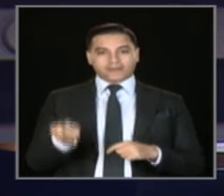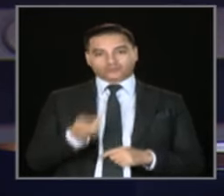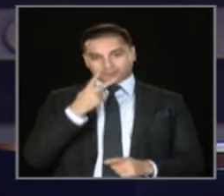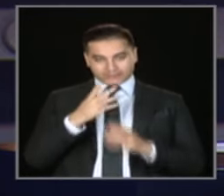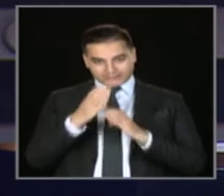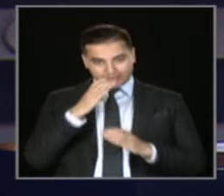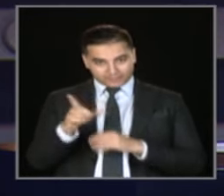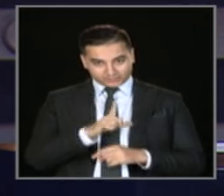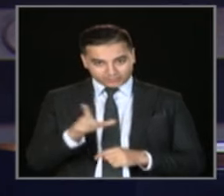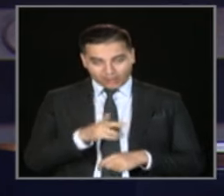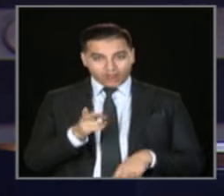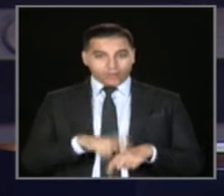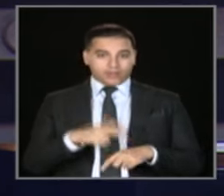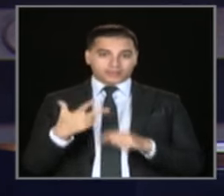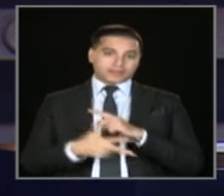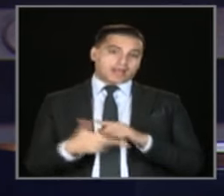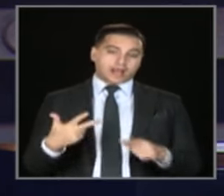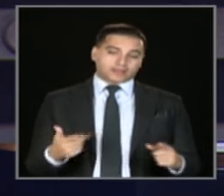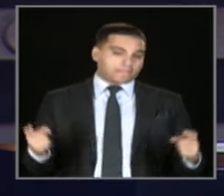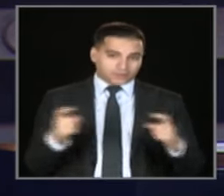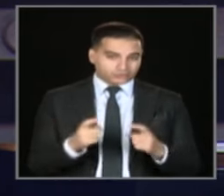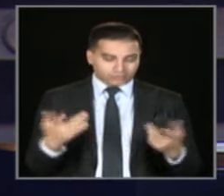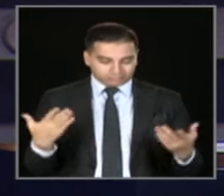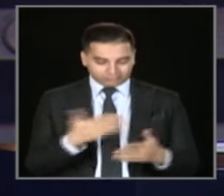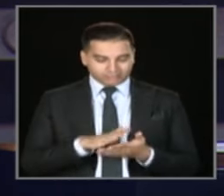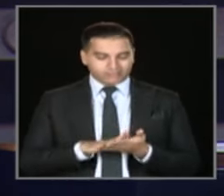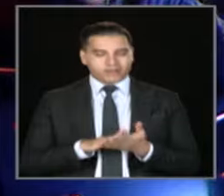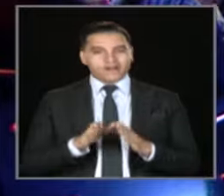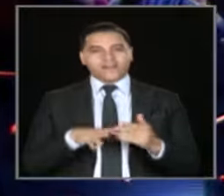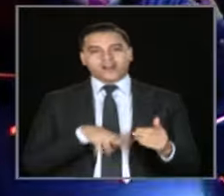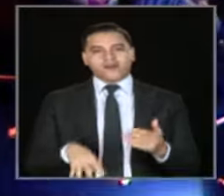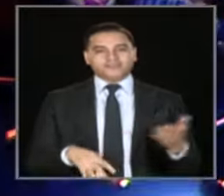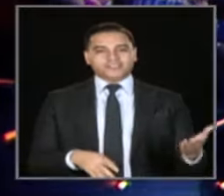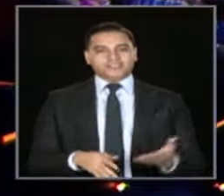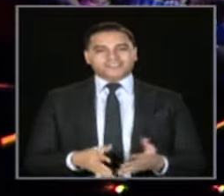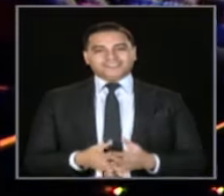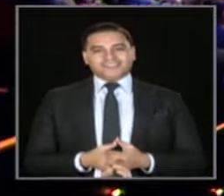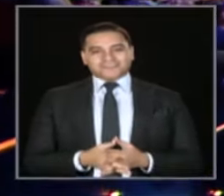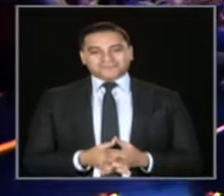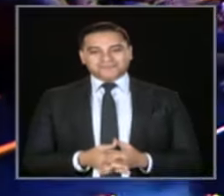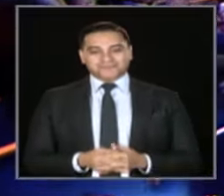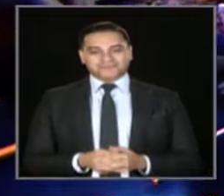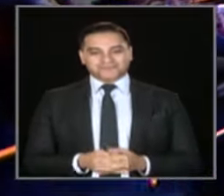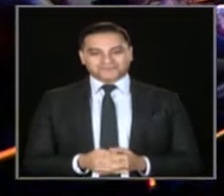6 نقاط و475 نقطة إجابات صحيحة من 3 ماتشات، لعب كلنا فريق رمسيس.